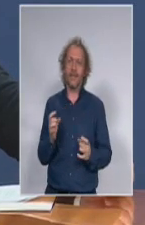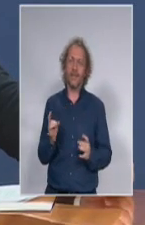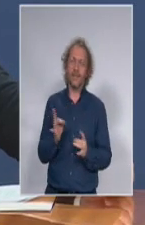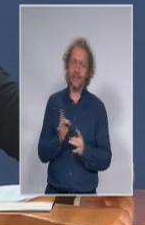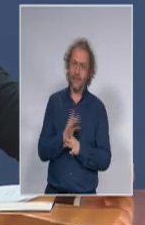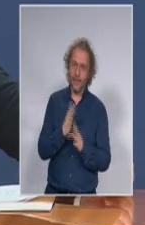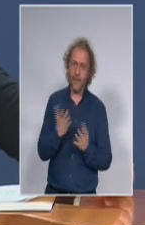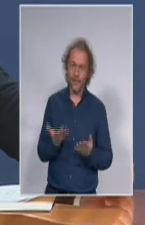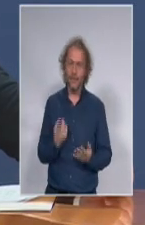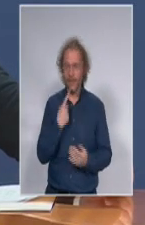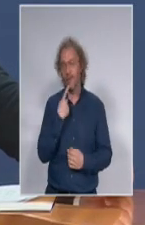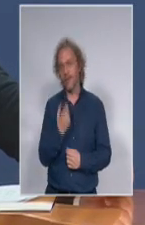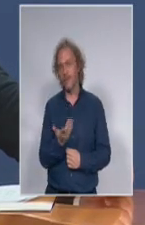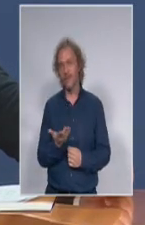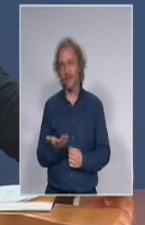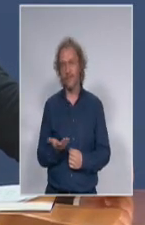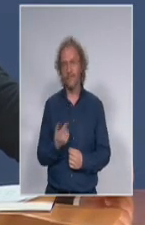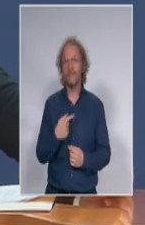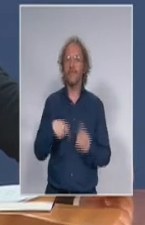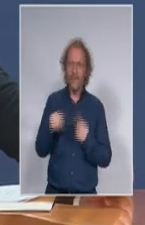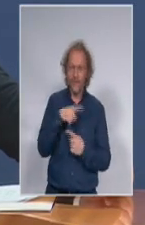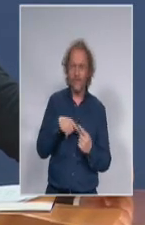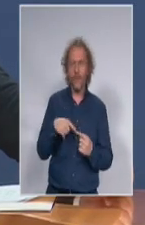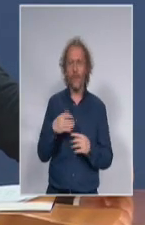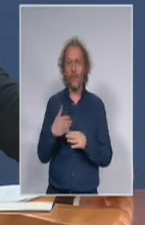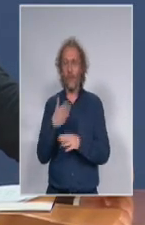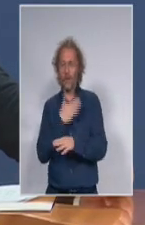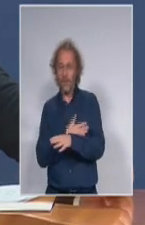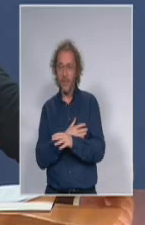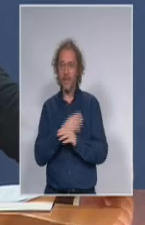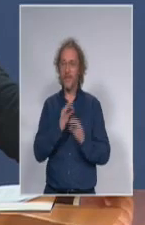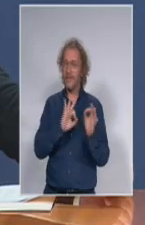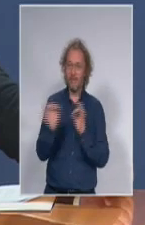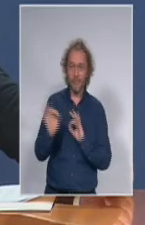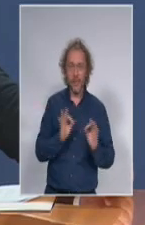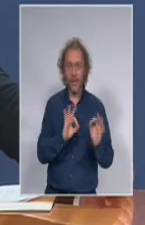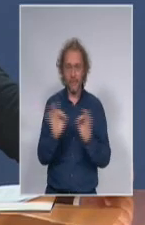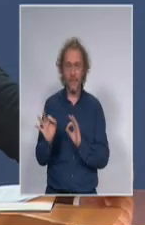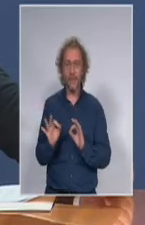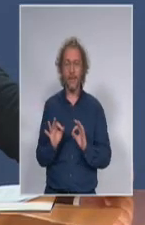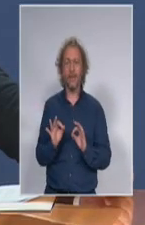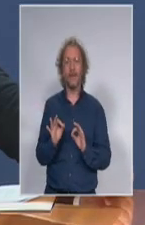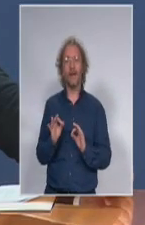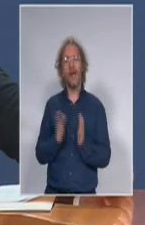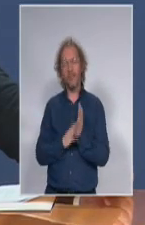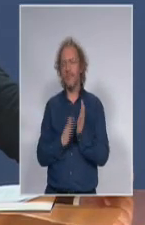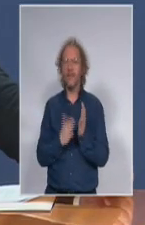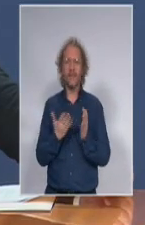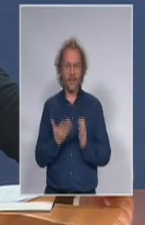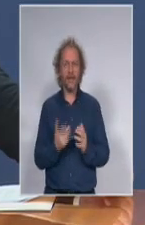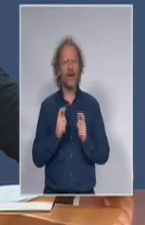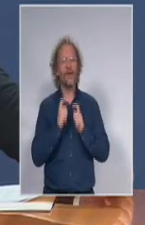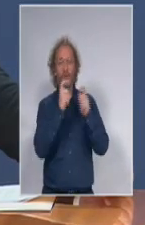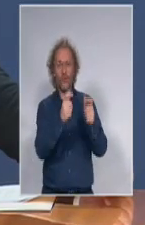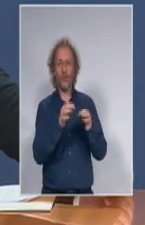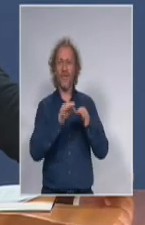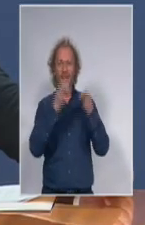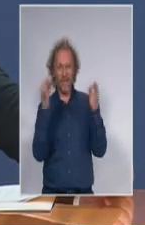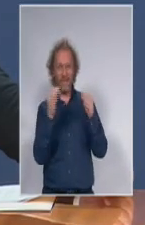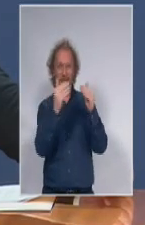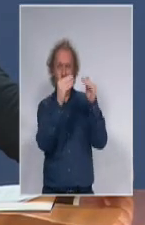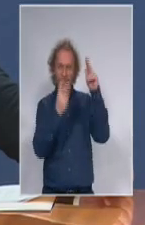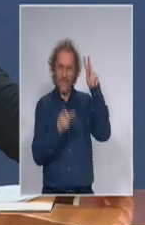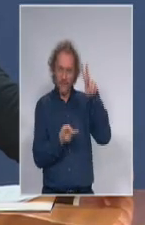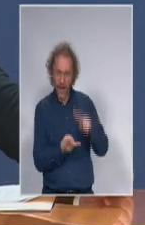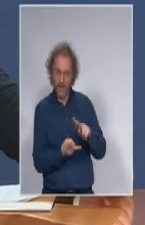možda je preterano reći veoma spremno, nikada niste veoma spremni, ali kada imate nizak javni dug i kada imate uređene javne finansije, kada